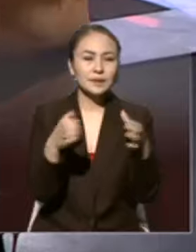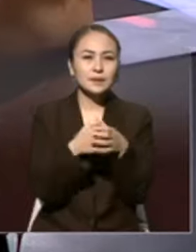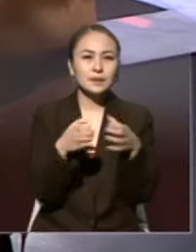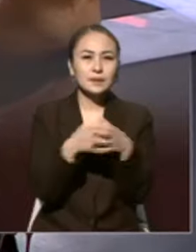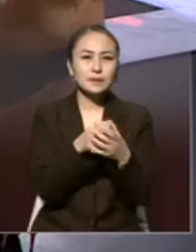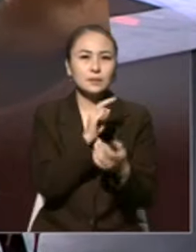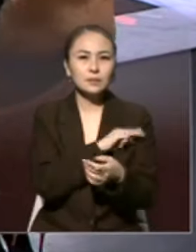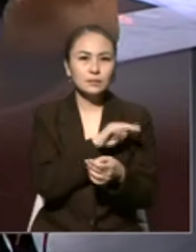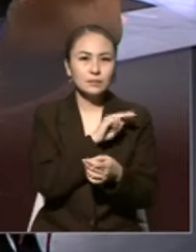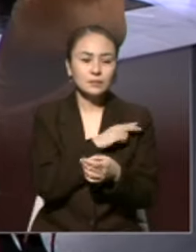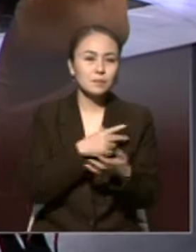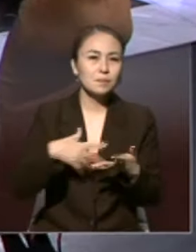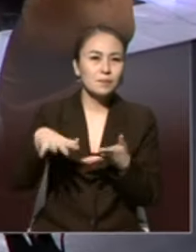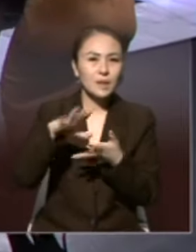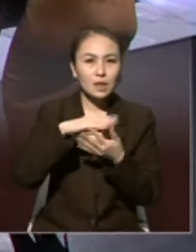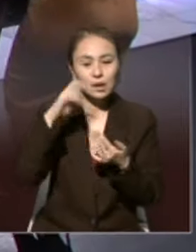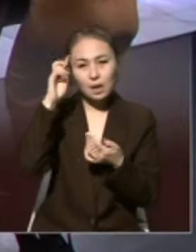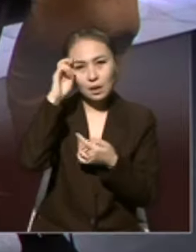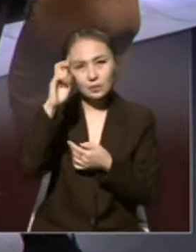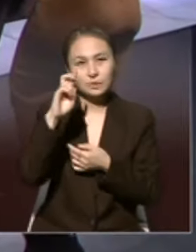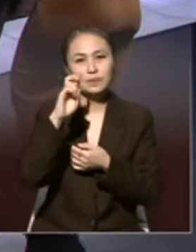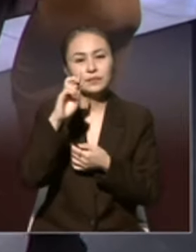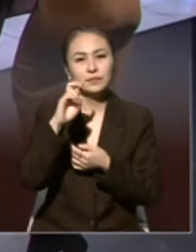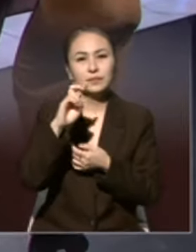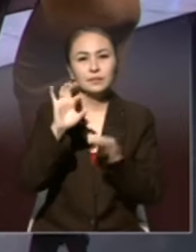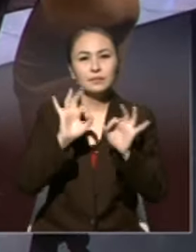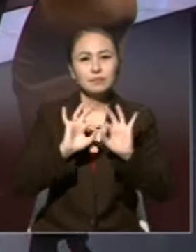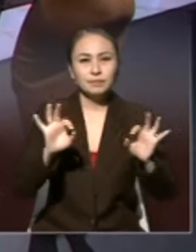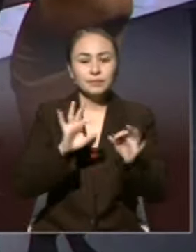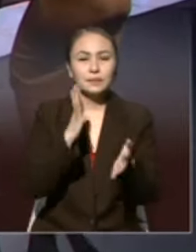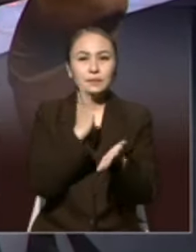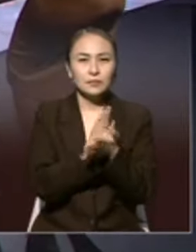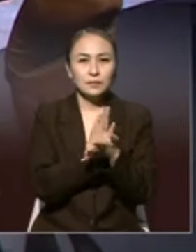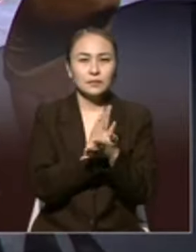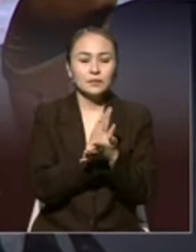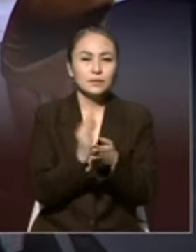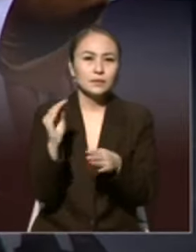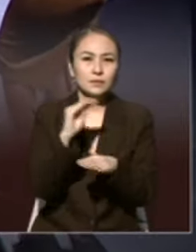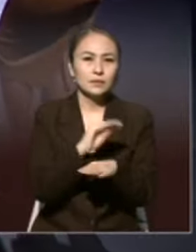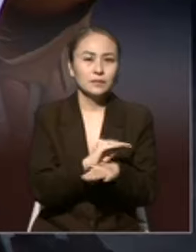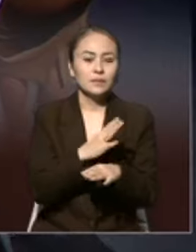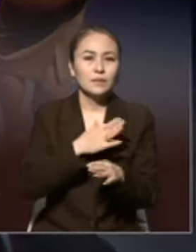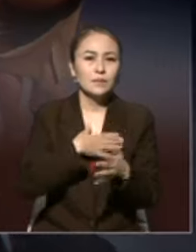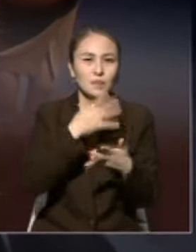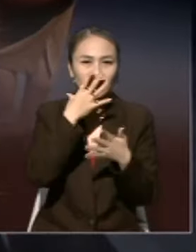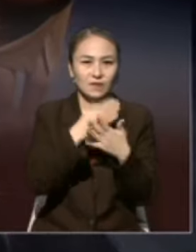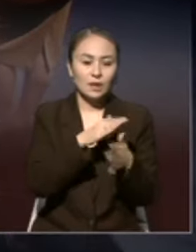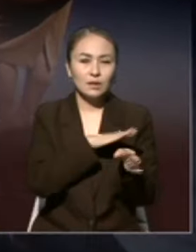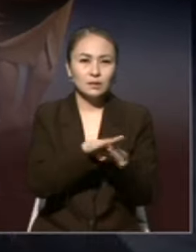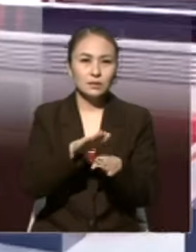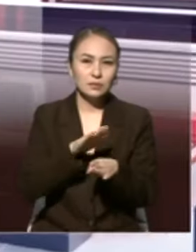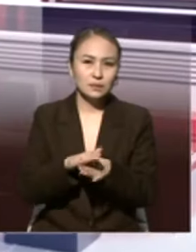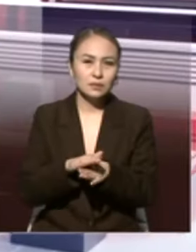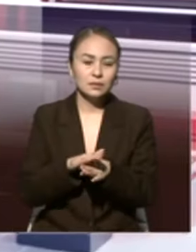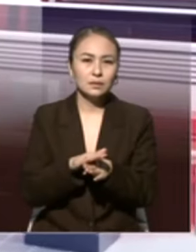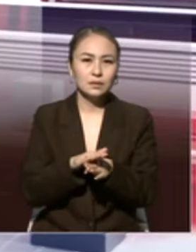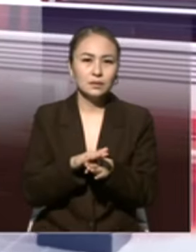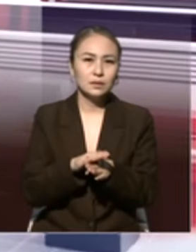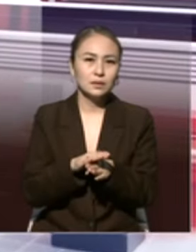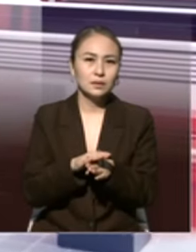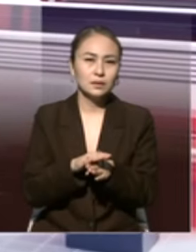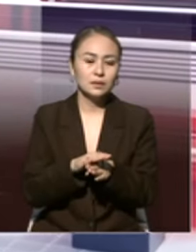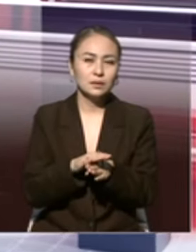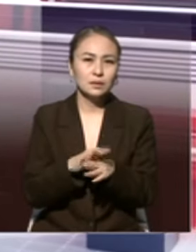департаменті қызметкерлері барлық мемлекеттік органдарға тиісті ақпараттар беріп жатты. Және де біздің қолданылатын хабарландыру жүйесі және